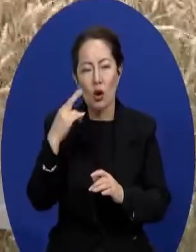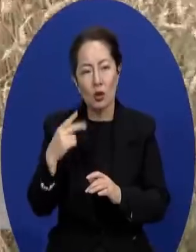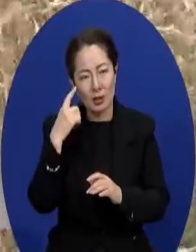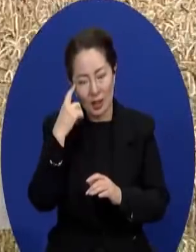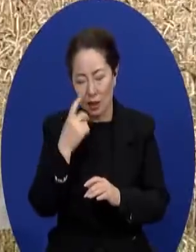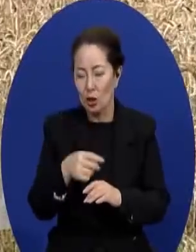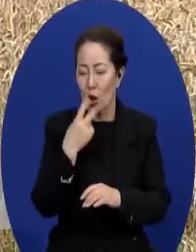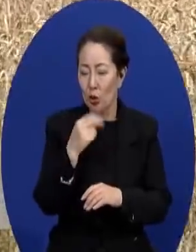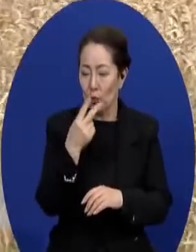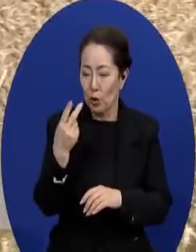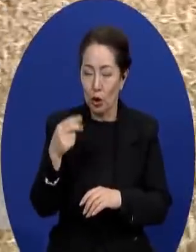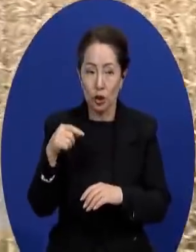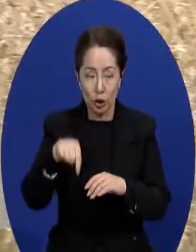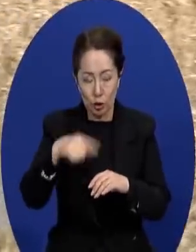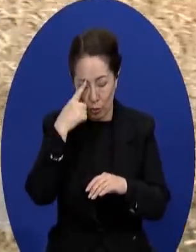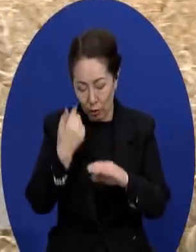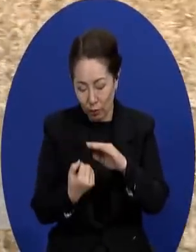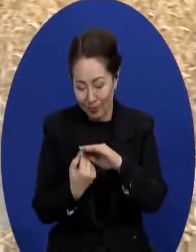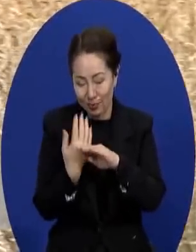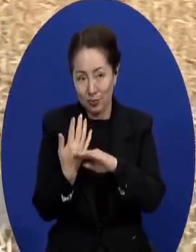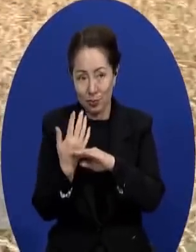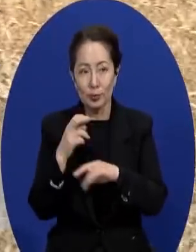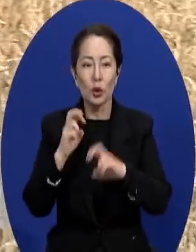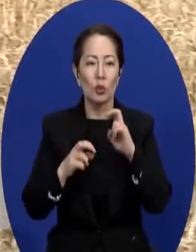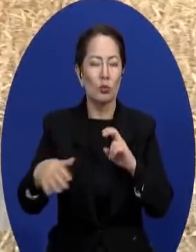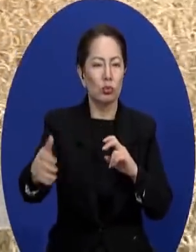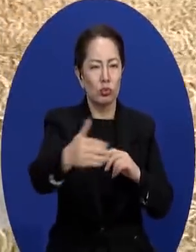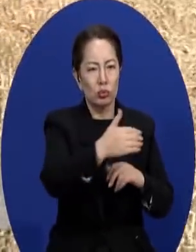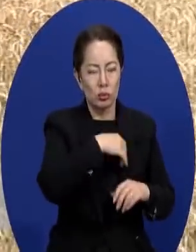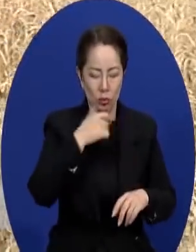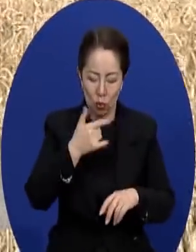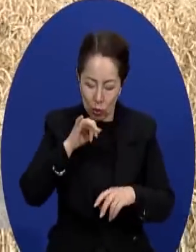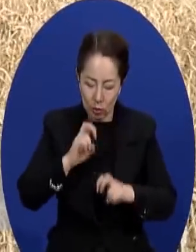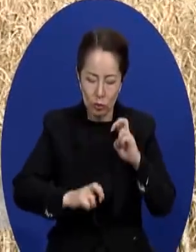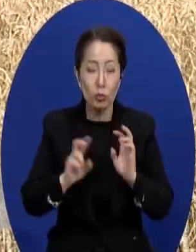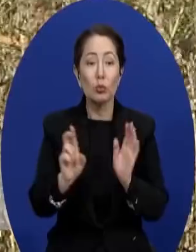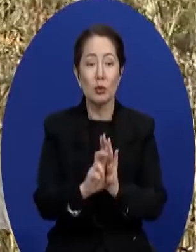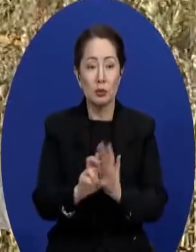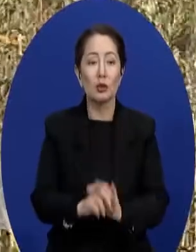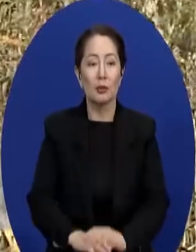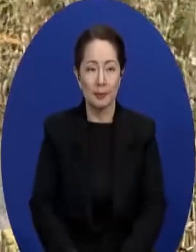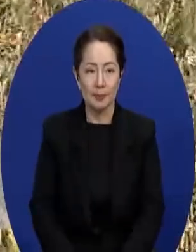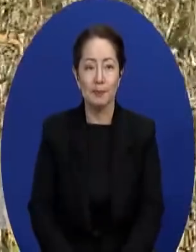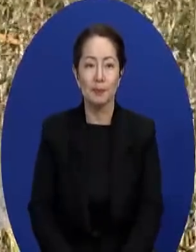хэрэгцээ дүрдийг дотооддоо тарьжруулсан улаан буутайгаар үйлдвэрлэх бүрэн боломжтой юм байна.